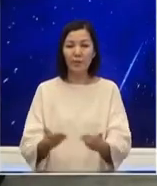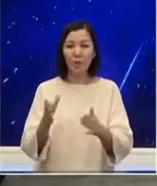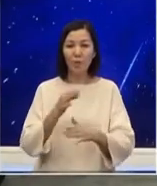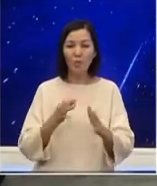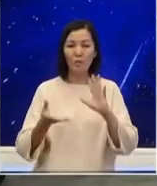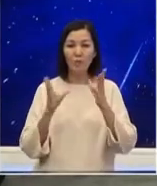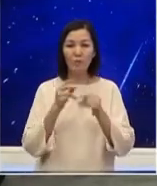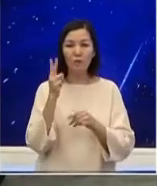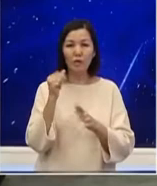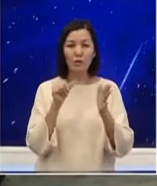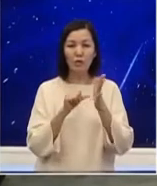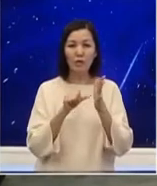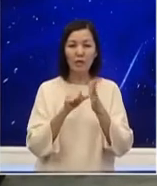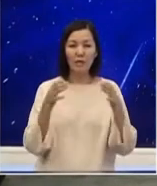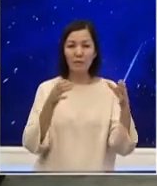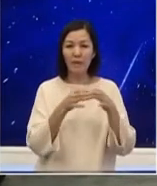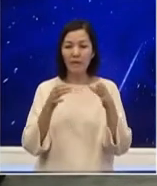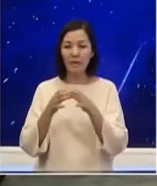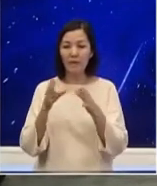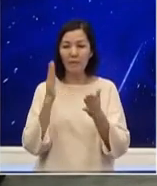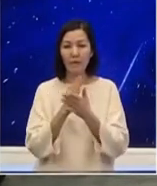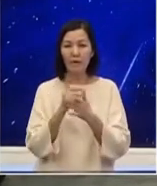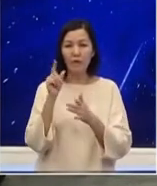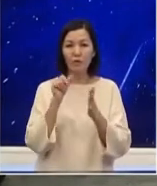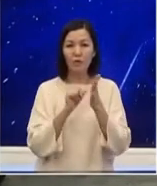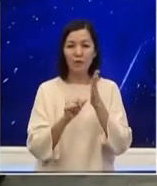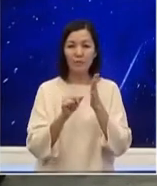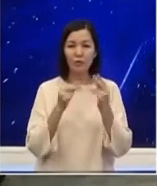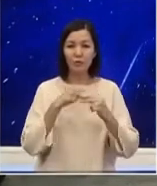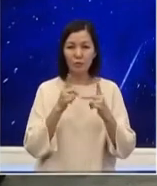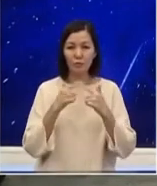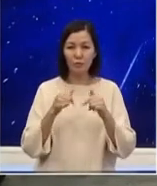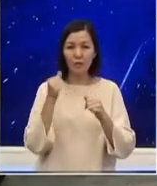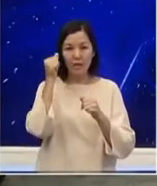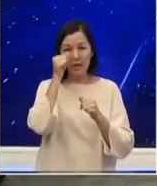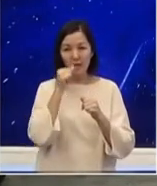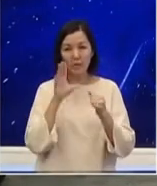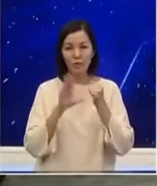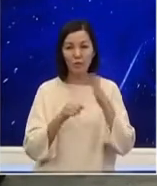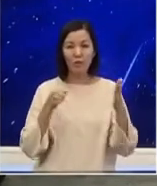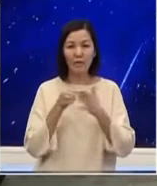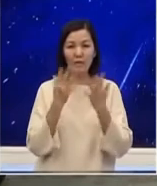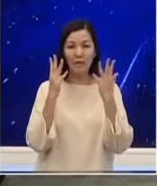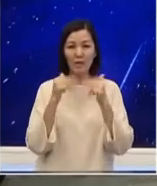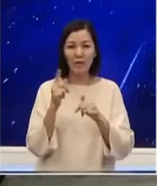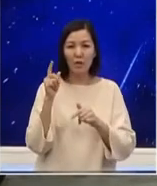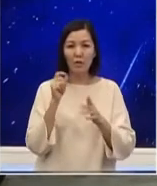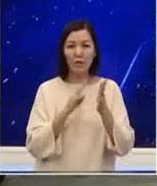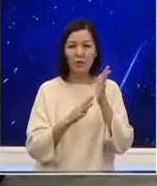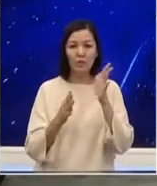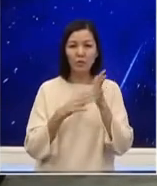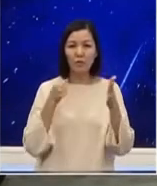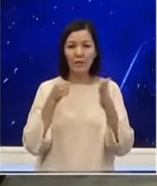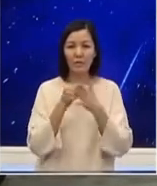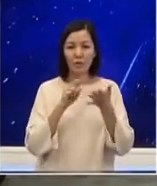Облыста 206 бригада бар. Оның 160-ның жұмысын ұйымдастырдық. Айдың соңына дейін олардың санын 189-ға жеткізуді